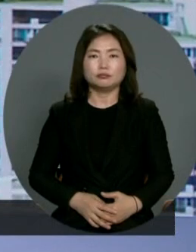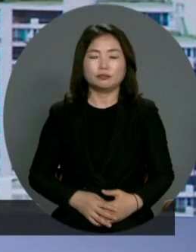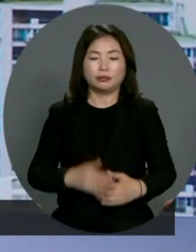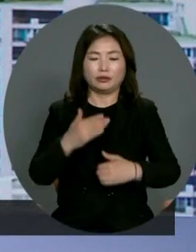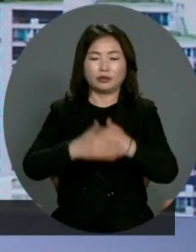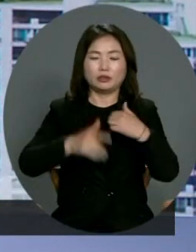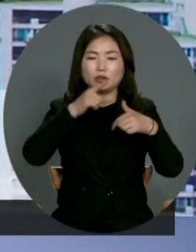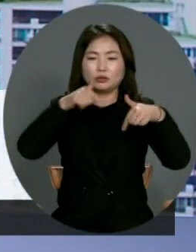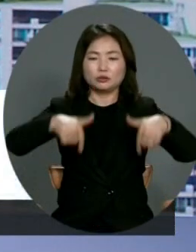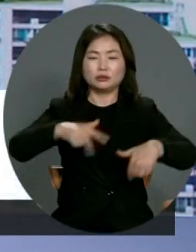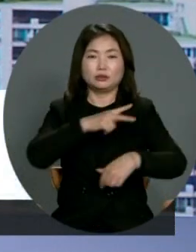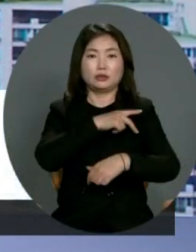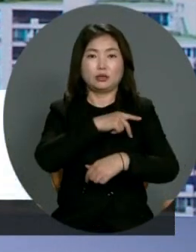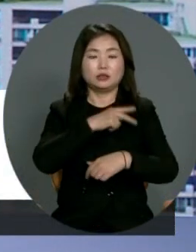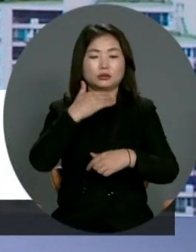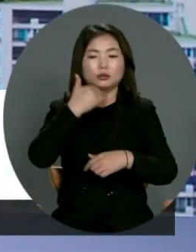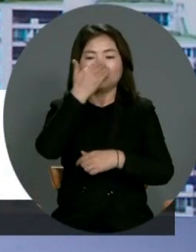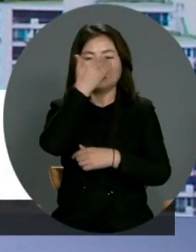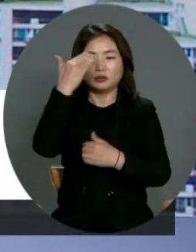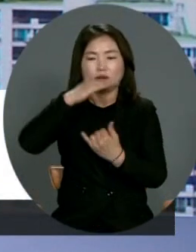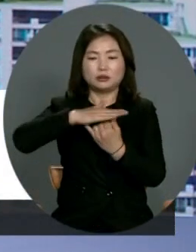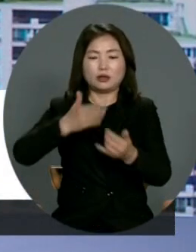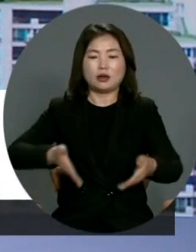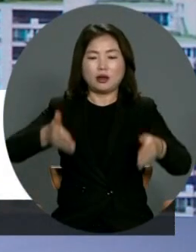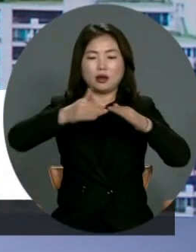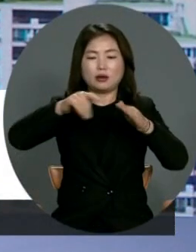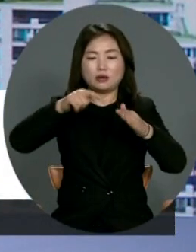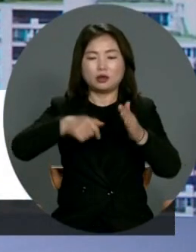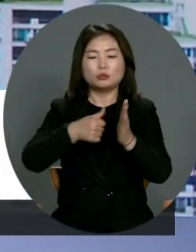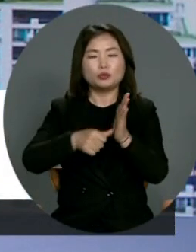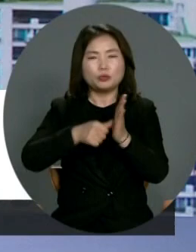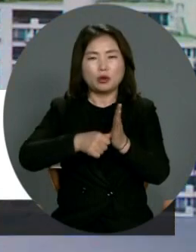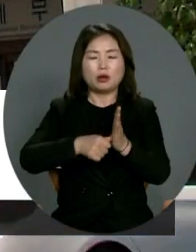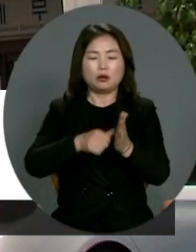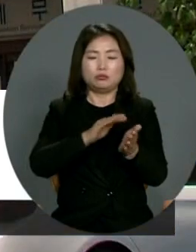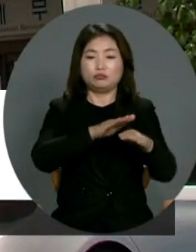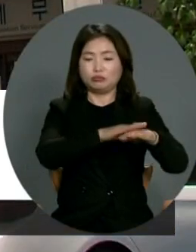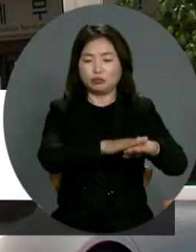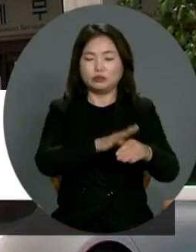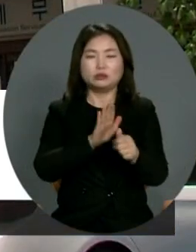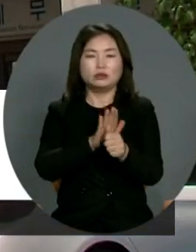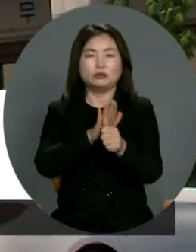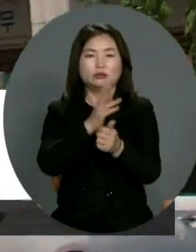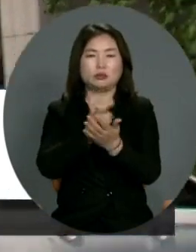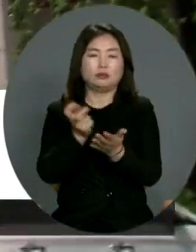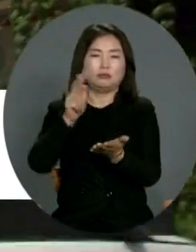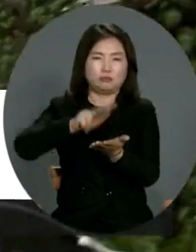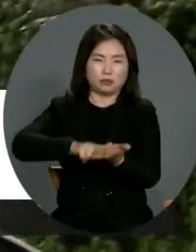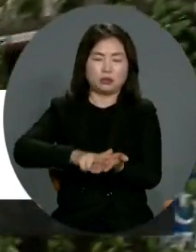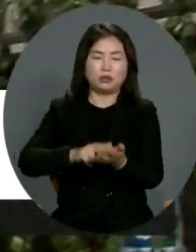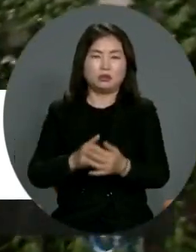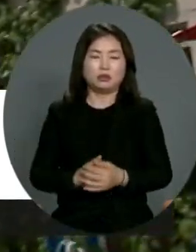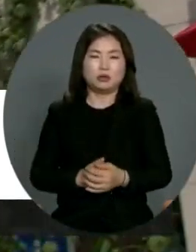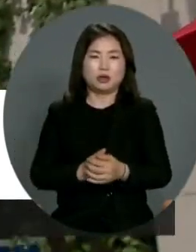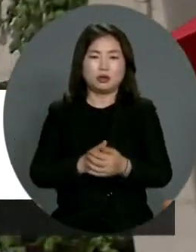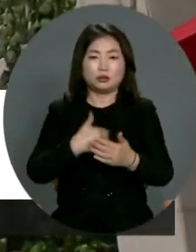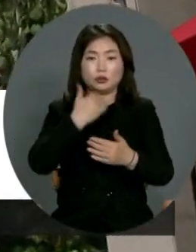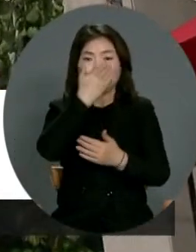대구 달서구 의회가 청소년시설 내 보건 위생물품 비치 및 지원 조례를 제정했습니다